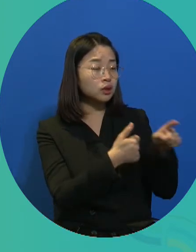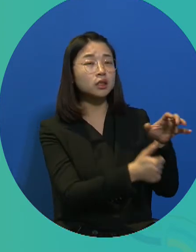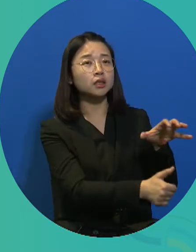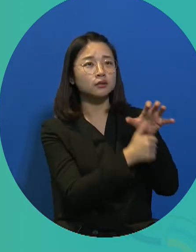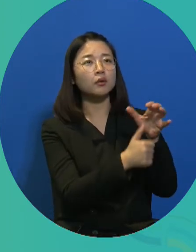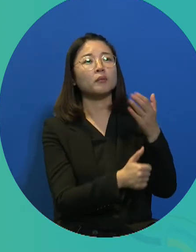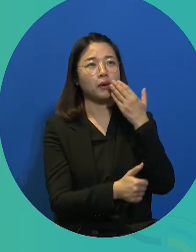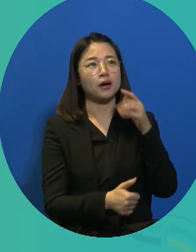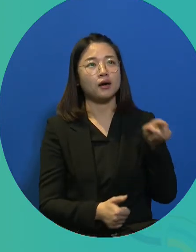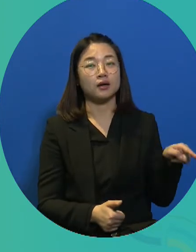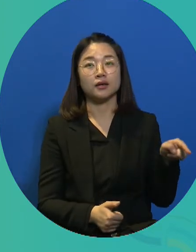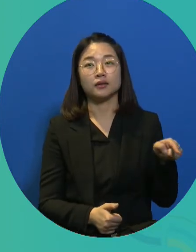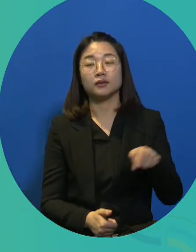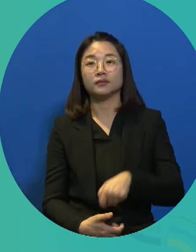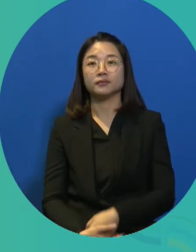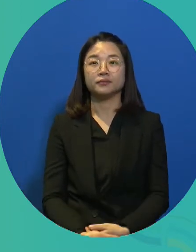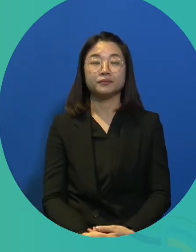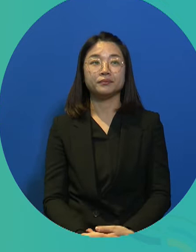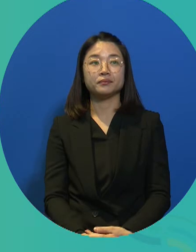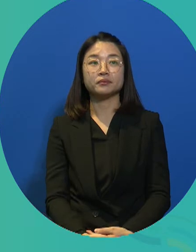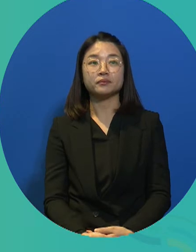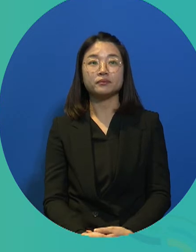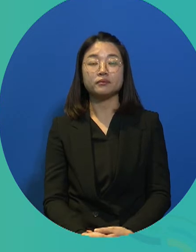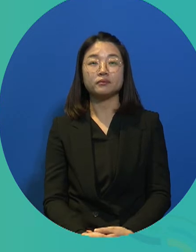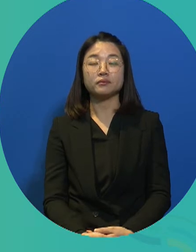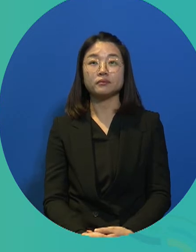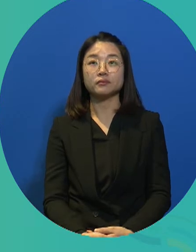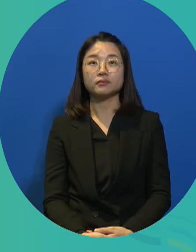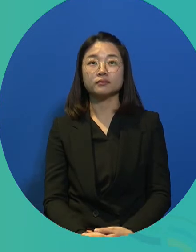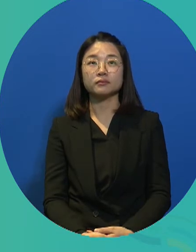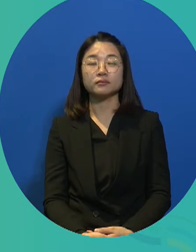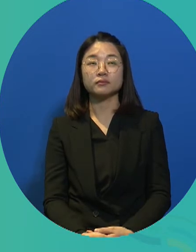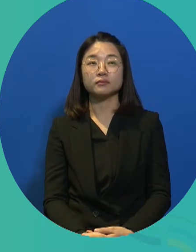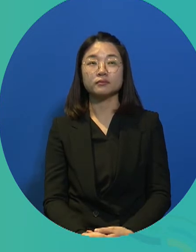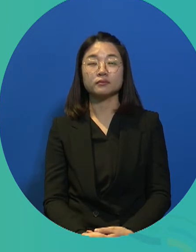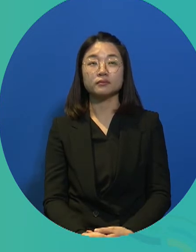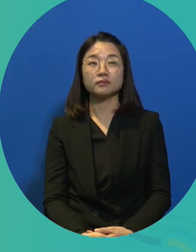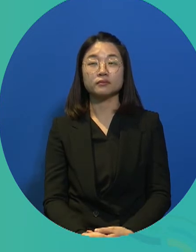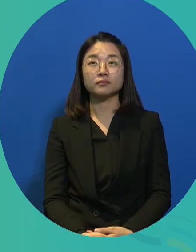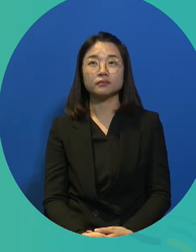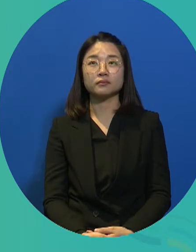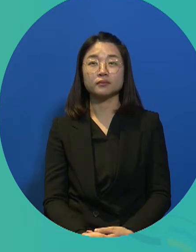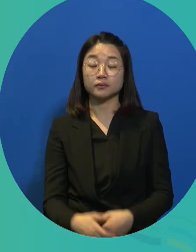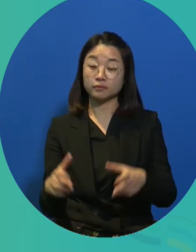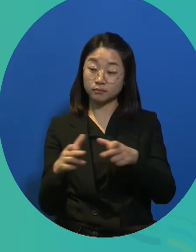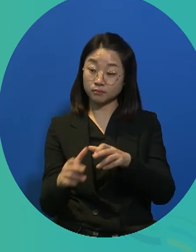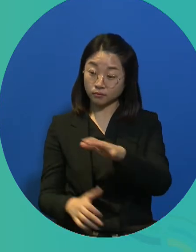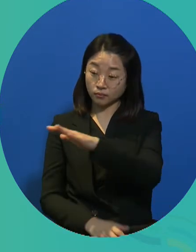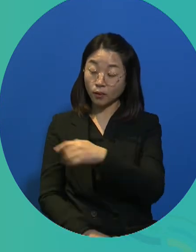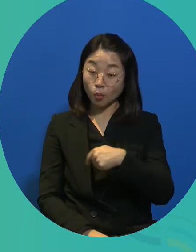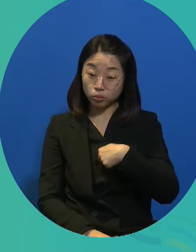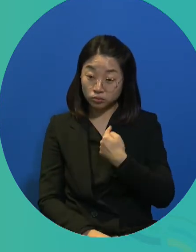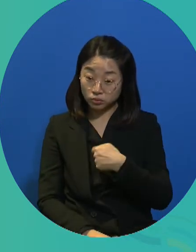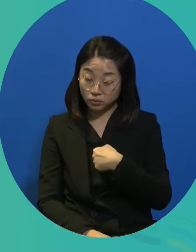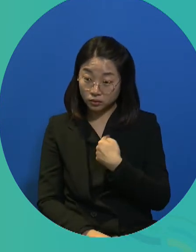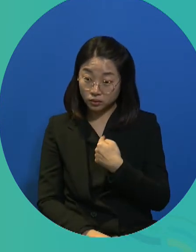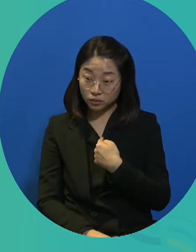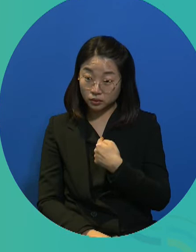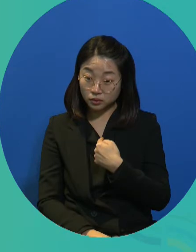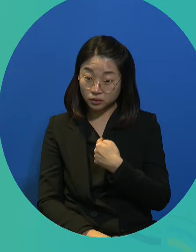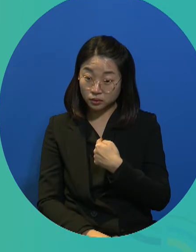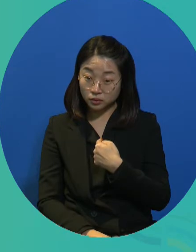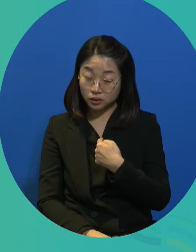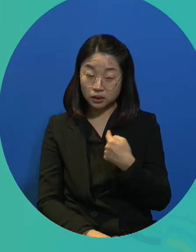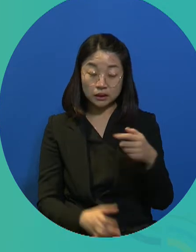있다라는 점이 예상이 됩니다. 장애 당사자 같은 경우에 만약에 본인의 그